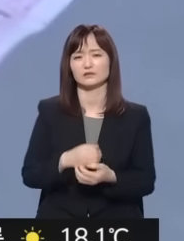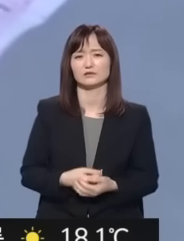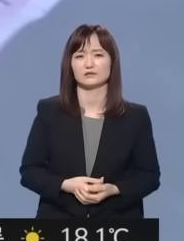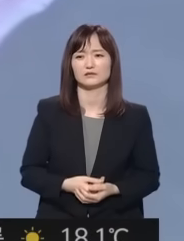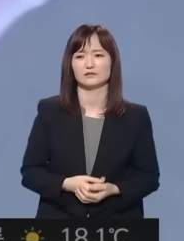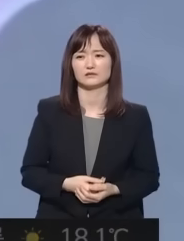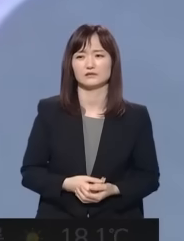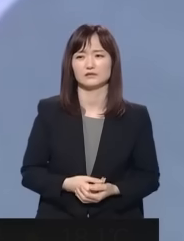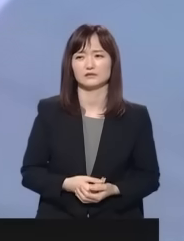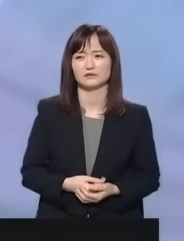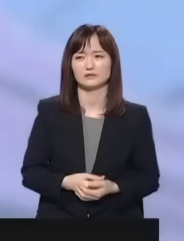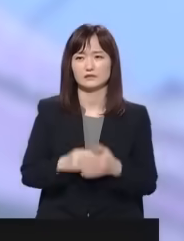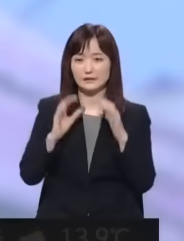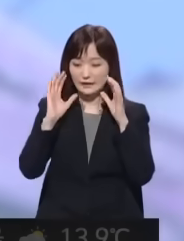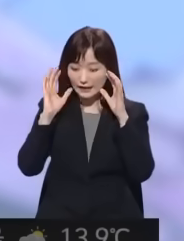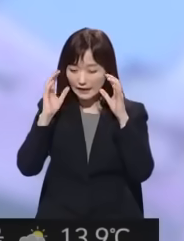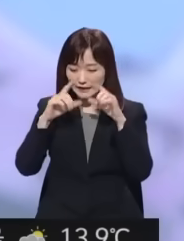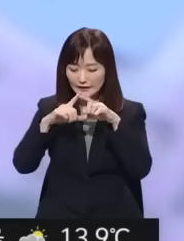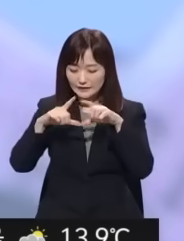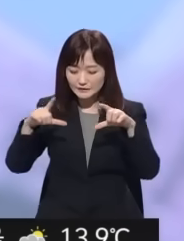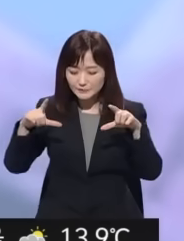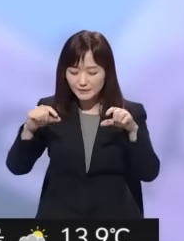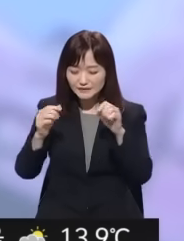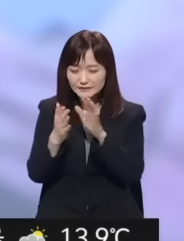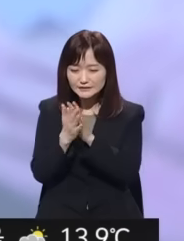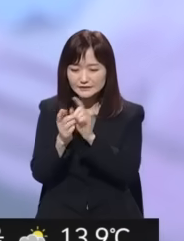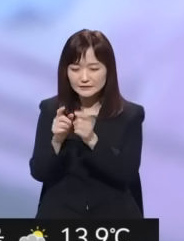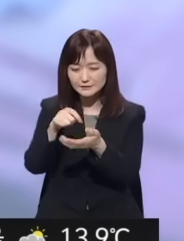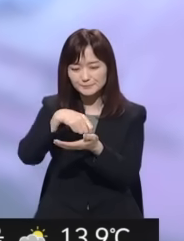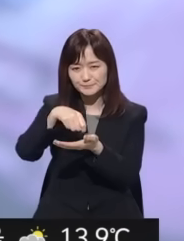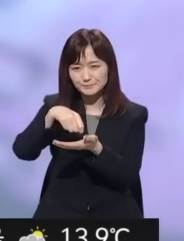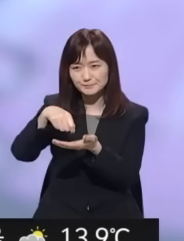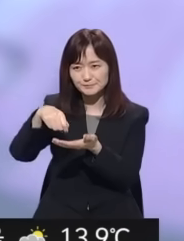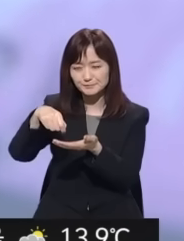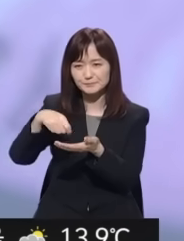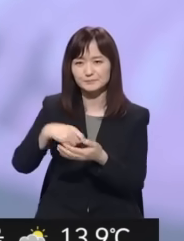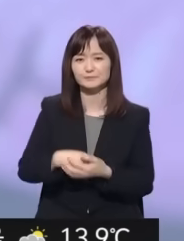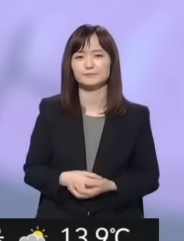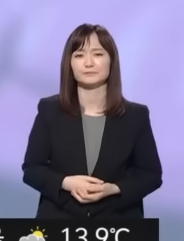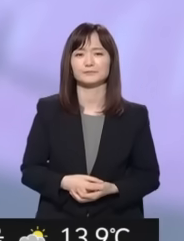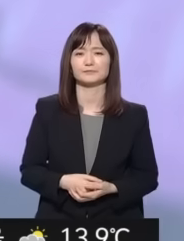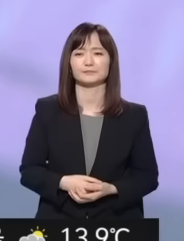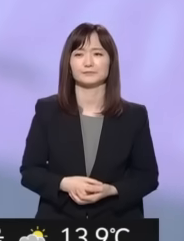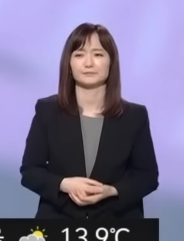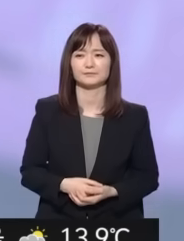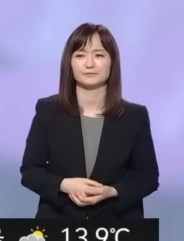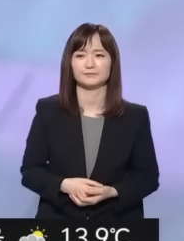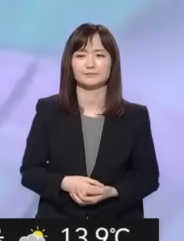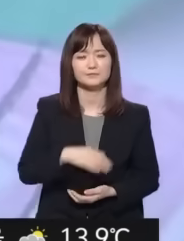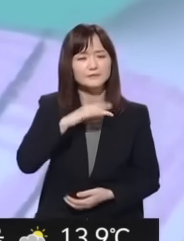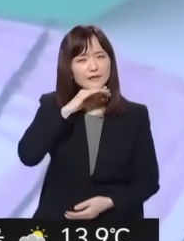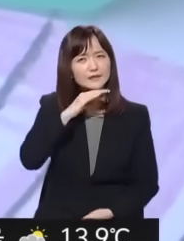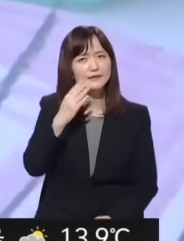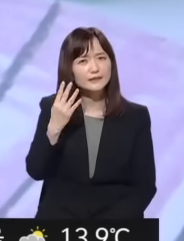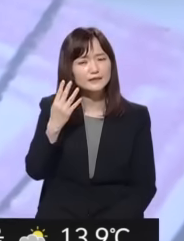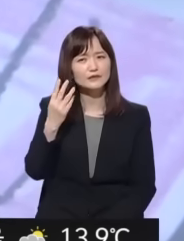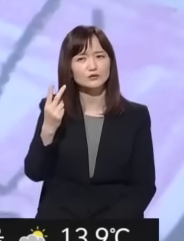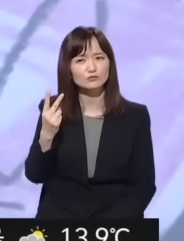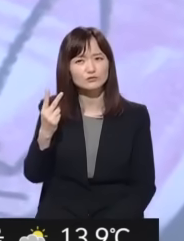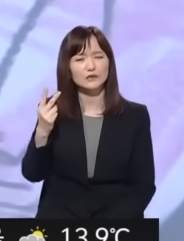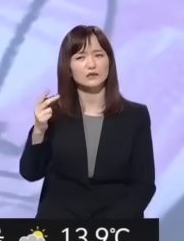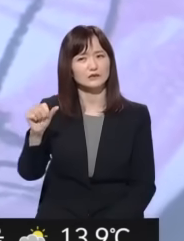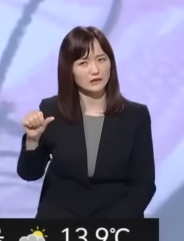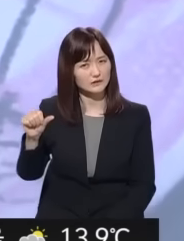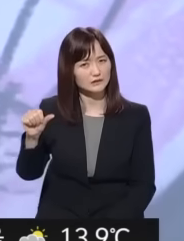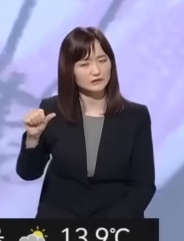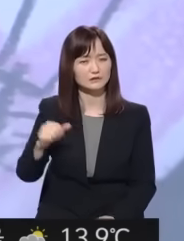말이죠 아이들이 적었는 손편지인 것 같습니다 아까 말씀 주셨다시피네 살 다섯 살 두 살짜리 아이들 중에서